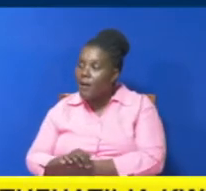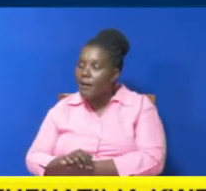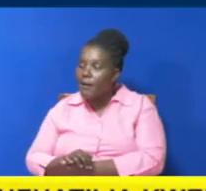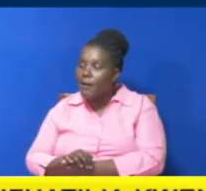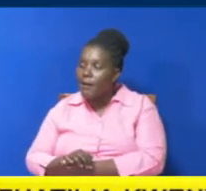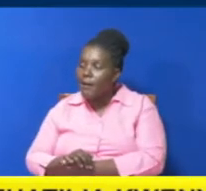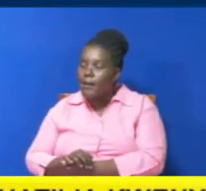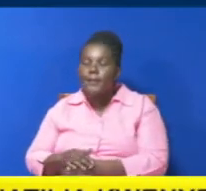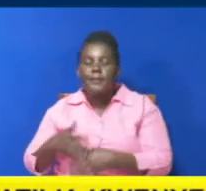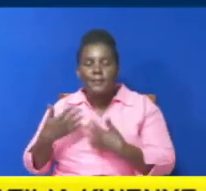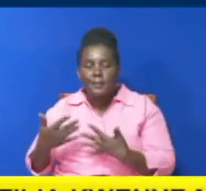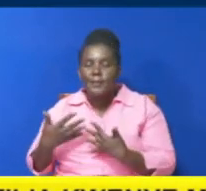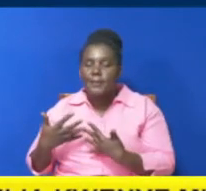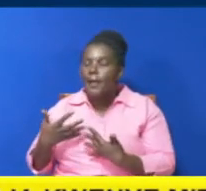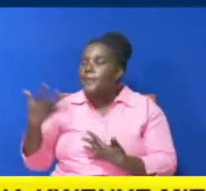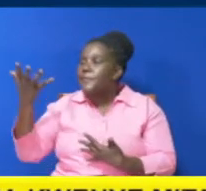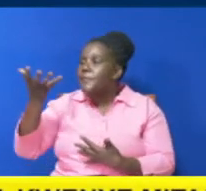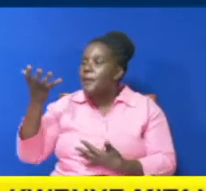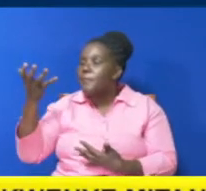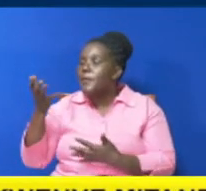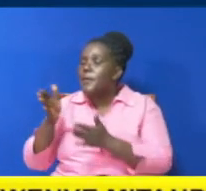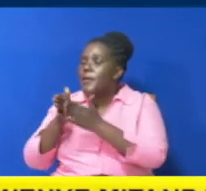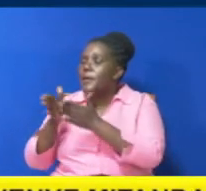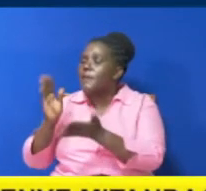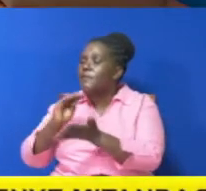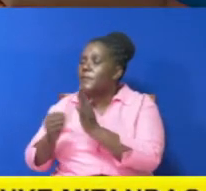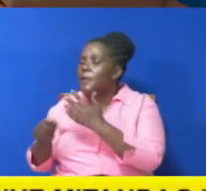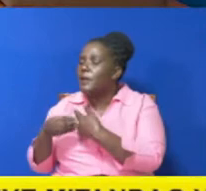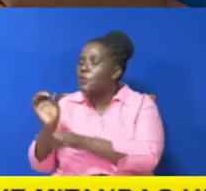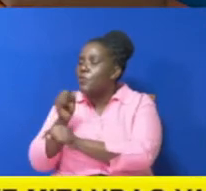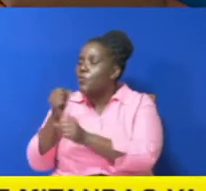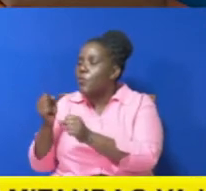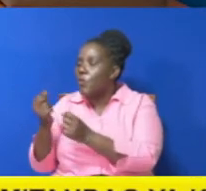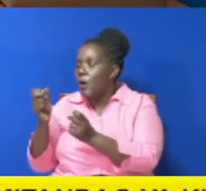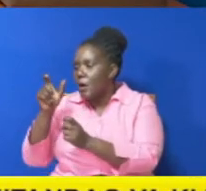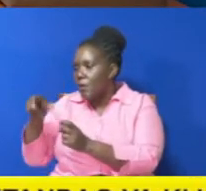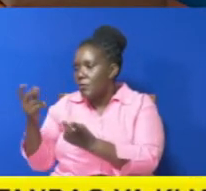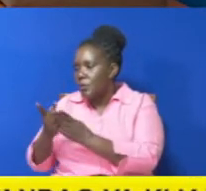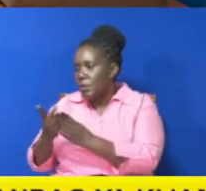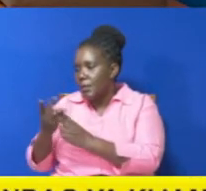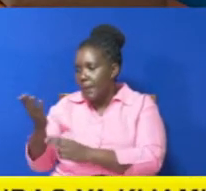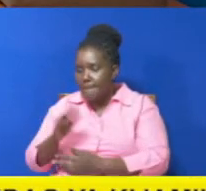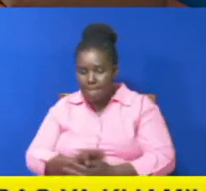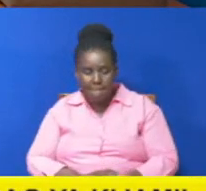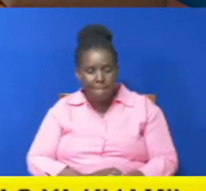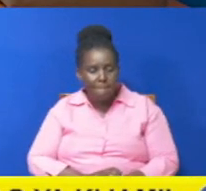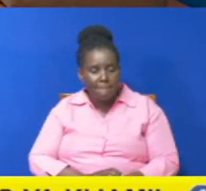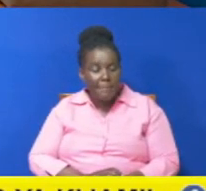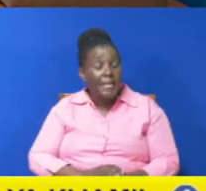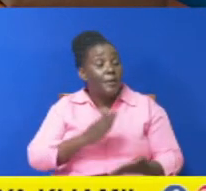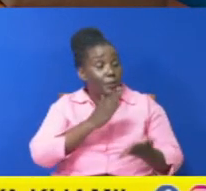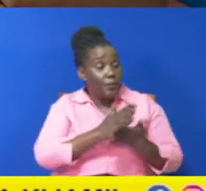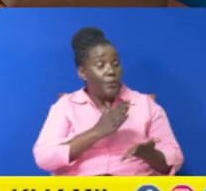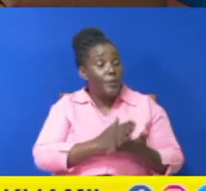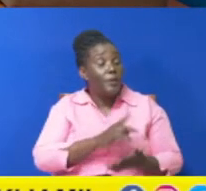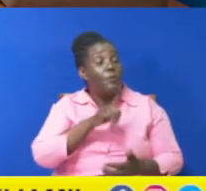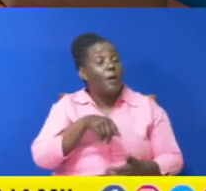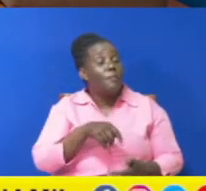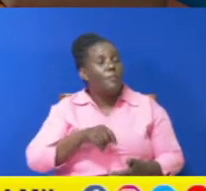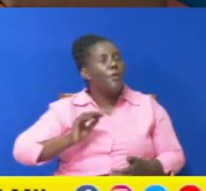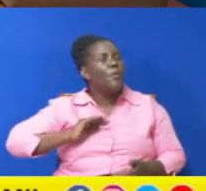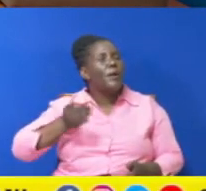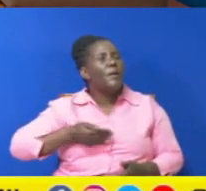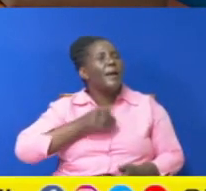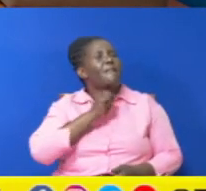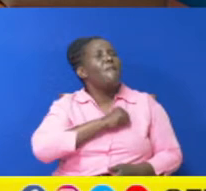jamii katika kumuokoa mtu wa namna hiyo? Nafasi ya jamii ni kupaza sauti. Unachosema ni sahihi kweli. Kuna wanawake ambao wanateseka